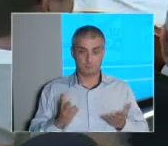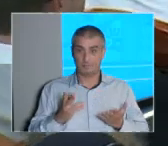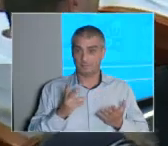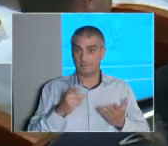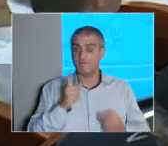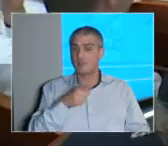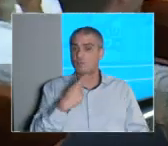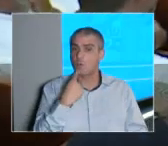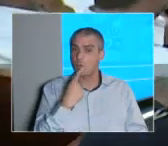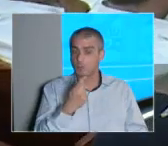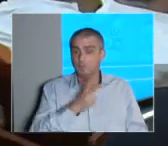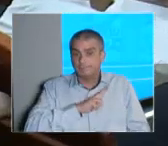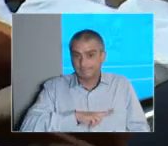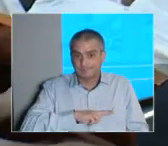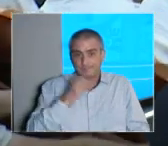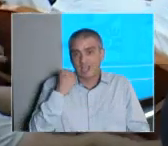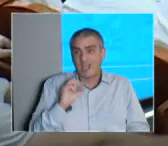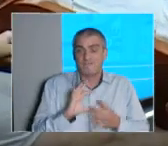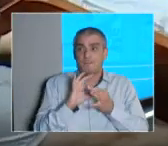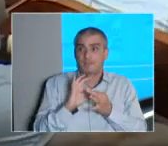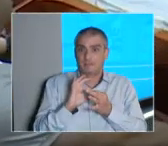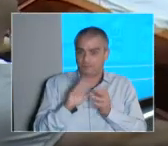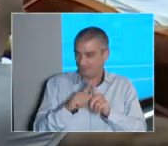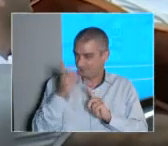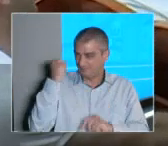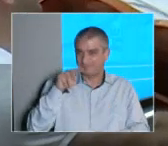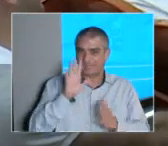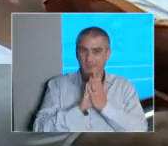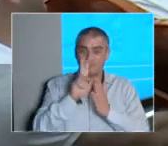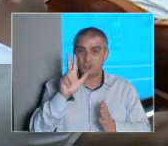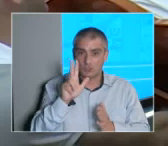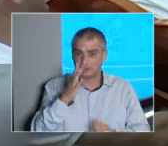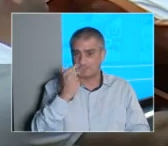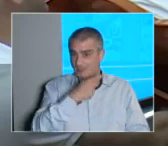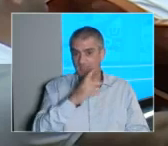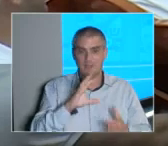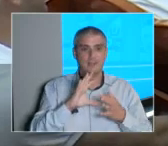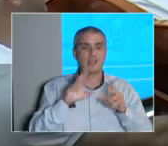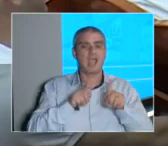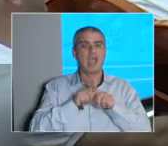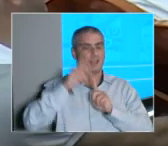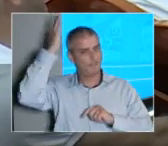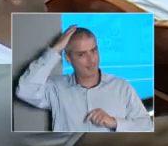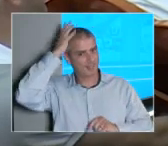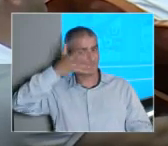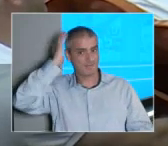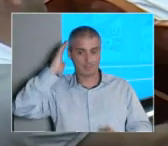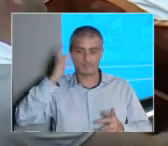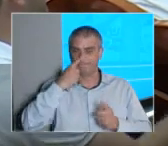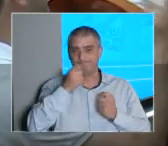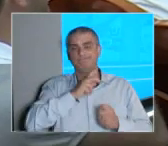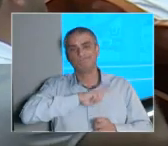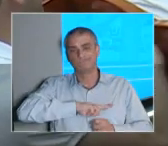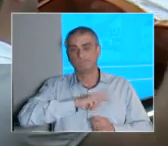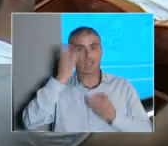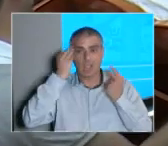וגם כאשר הוא נאלץ להפר את הברית הזאת, כפי שהיה ב-2013, כאשר ברית האחים... בנט לפיד הכריחה אותו